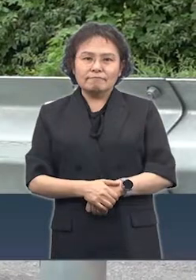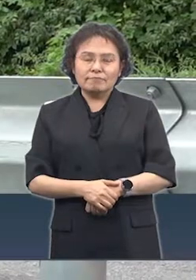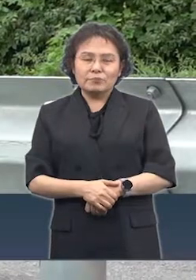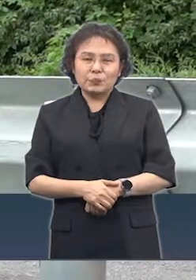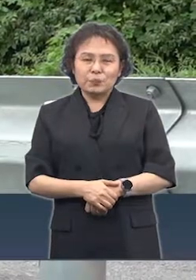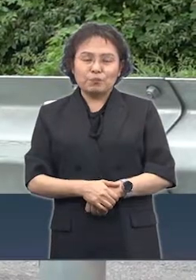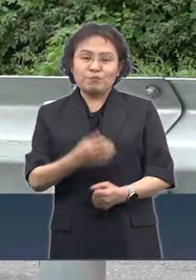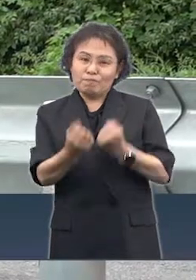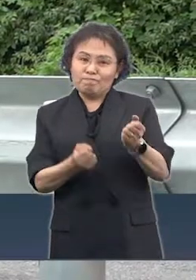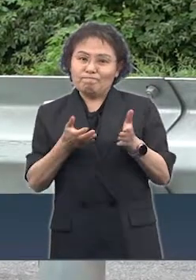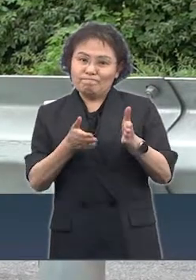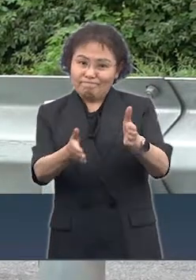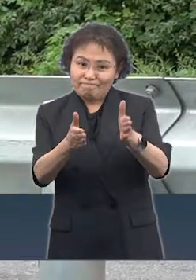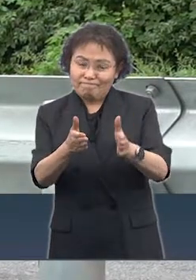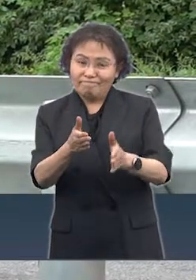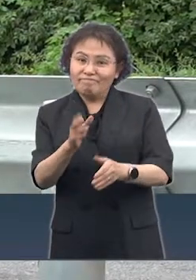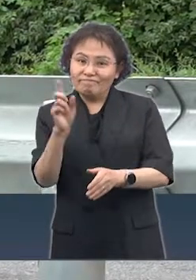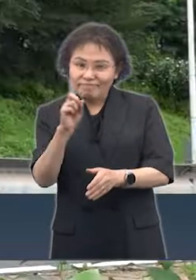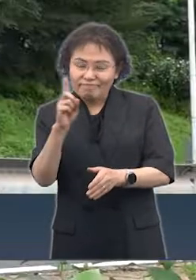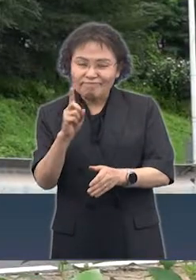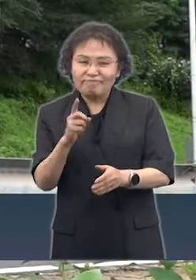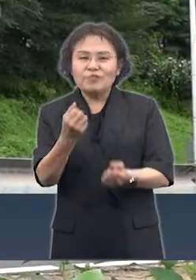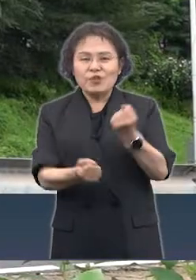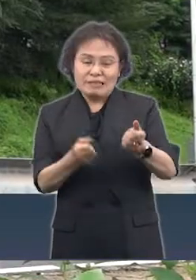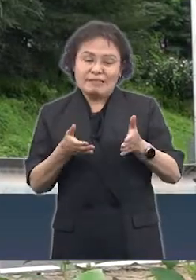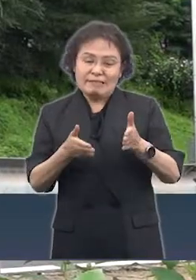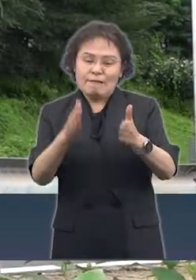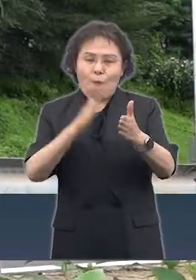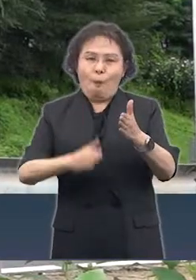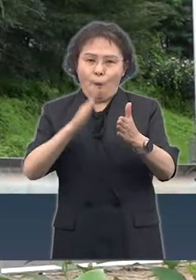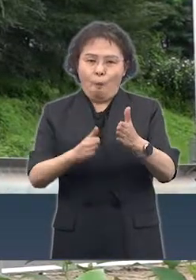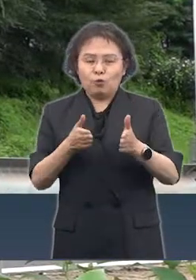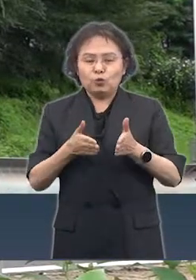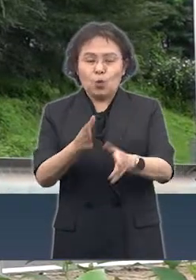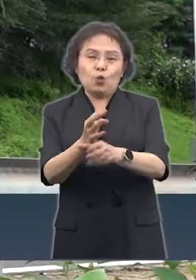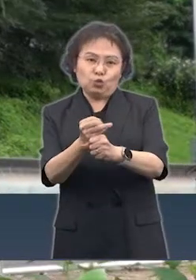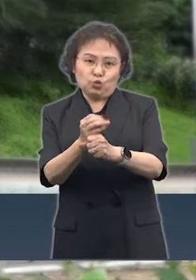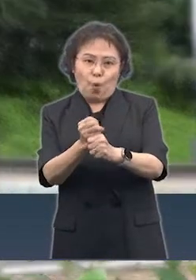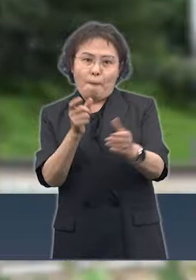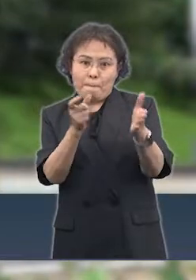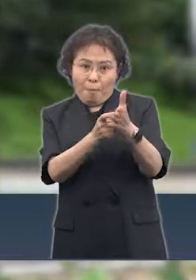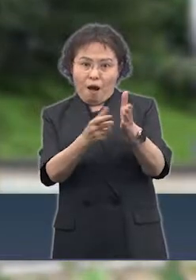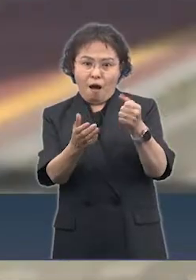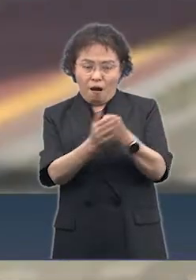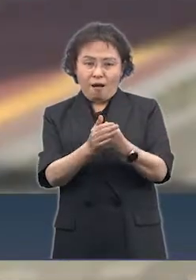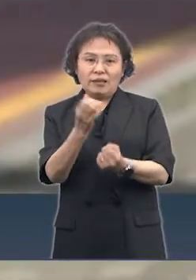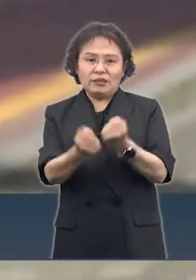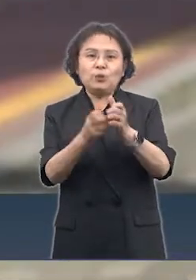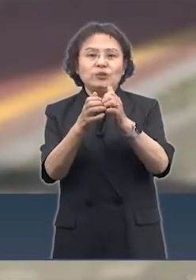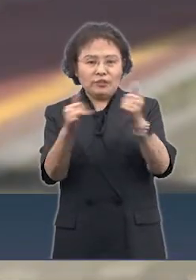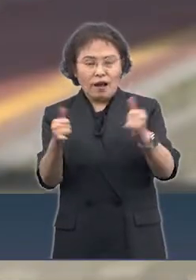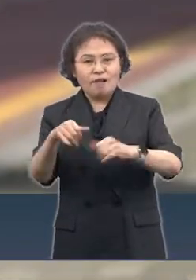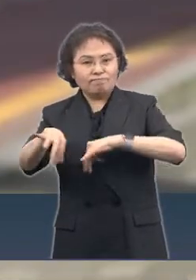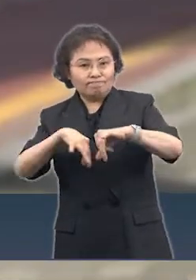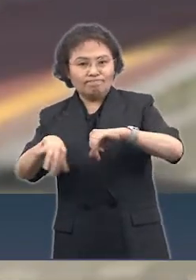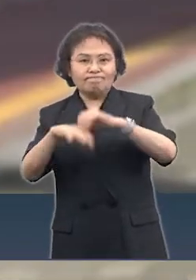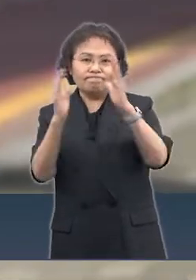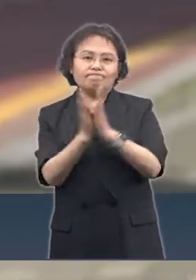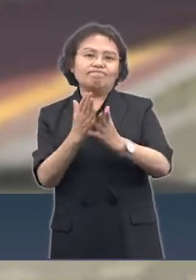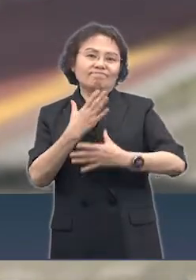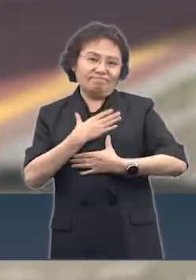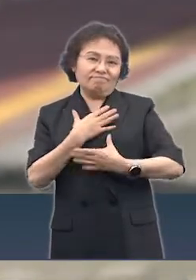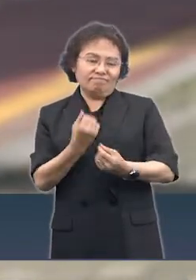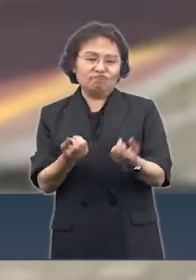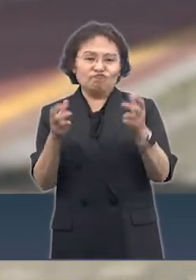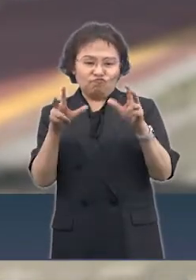자전거길 기초 번호판은 차장 걷기 레 공식적인 도로명주소 로서 자전거 이용자와 보행자 모두 안심하고 중랑